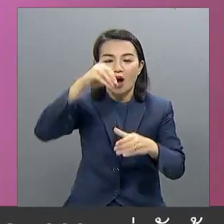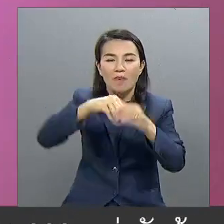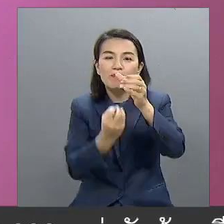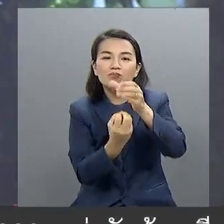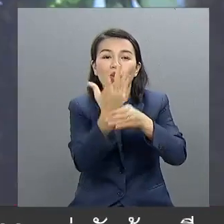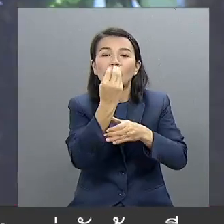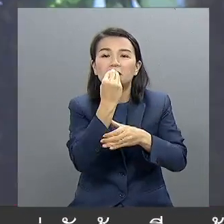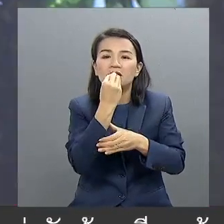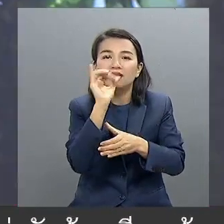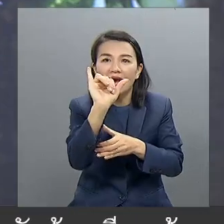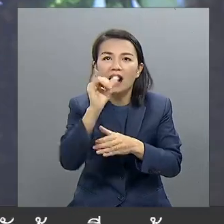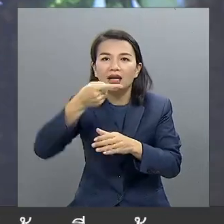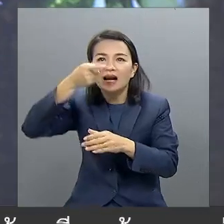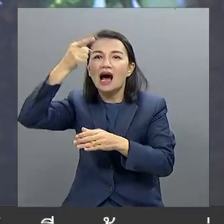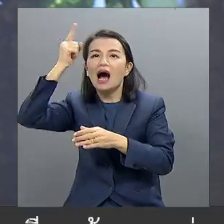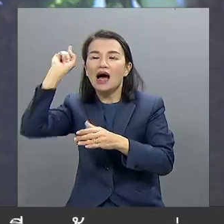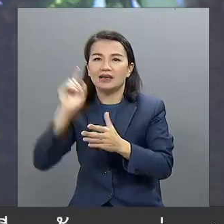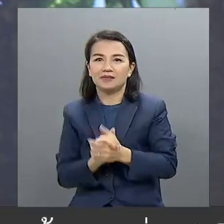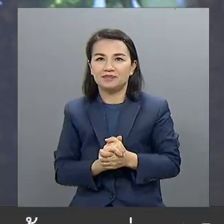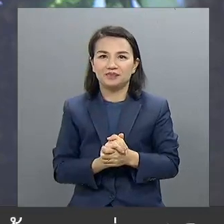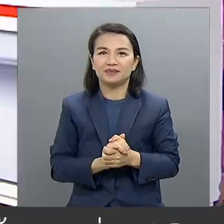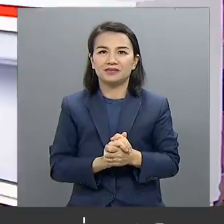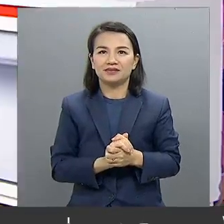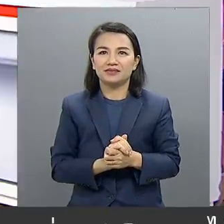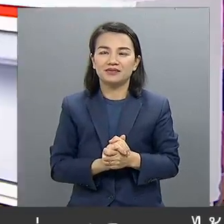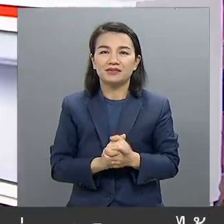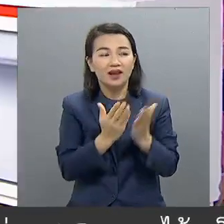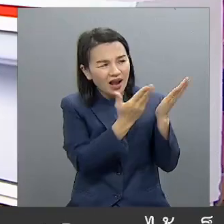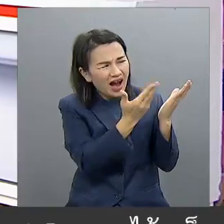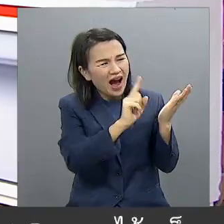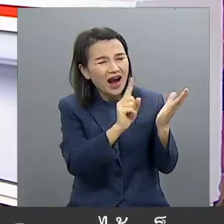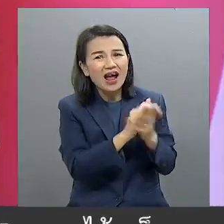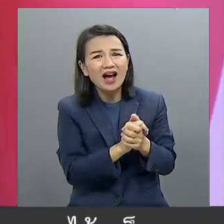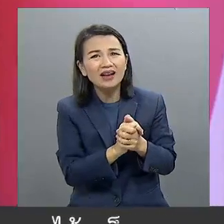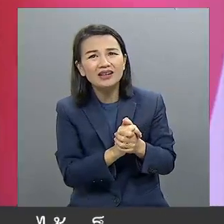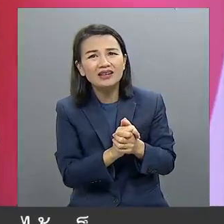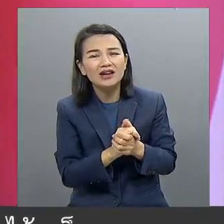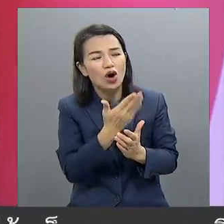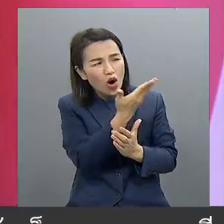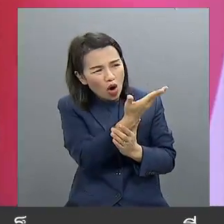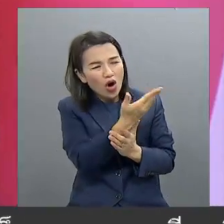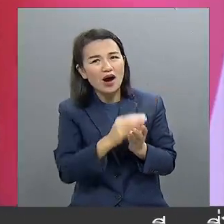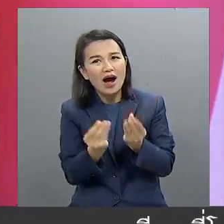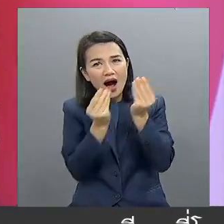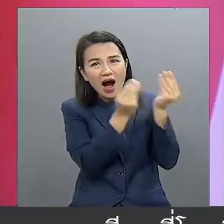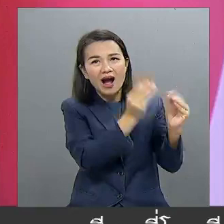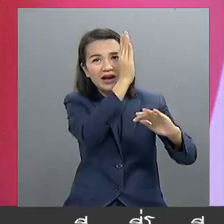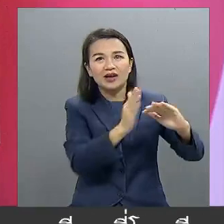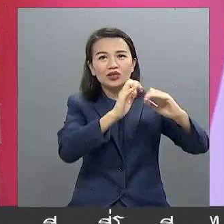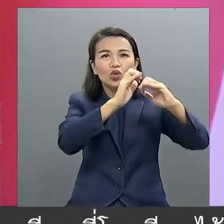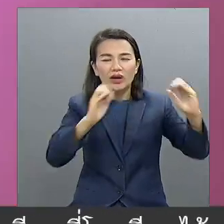จะ winds bi ตนี้เป็เชอถ gradually พี่เดียบแล้พี่ขอให้ลุกให้เป็ Thuenerveerน